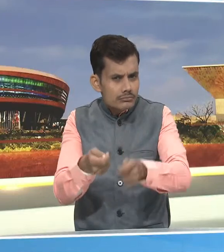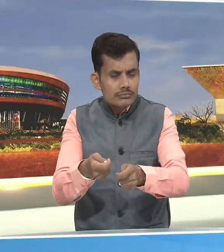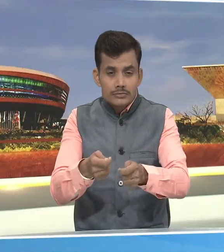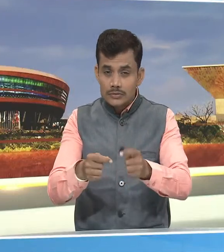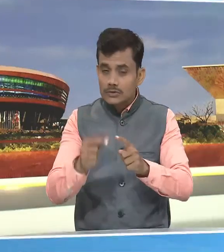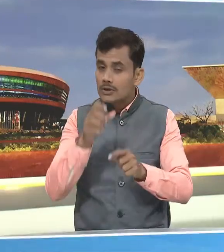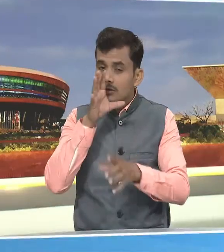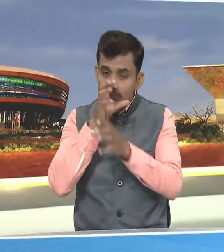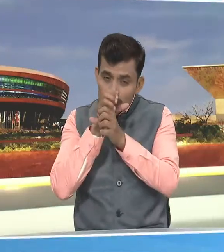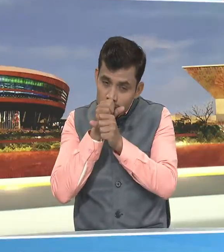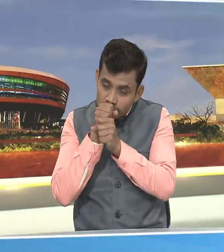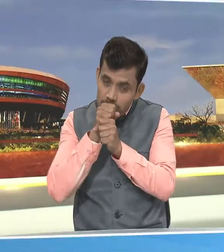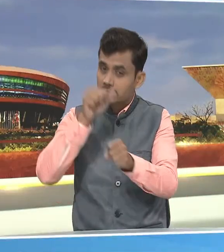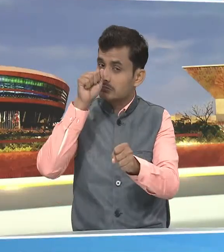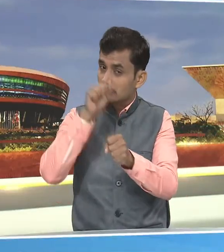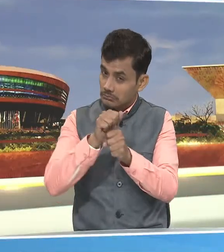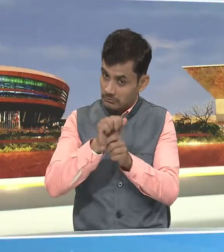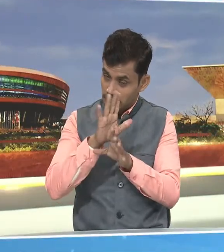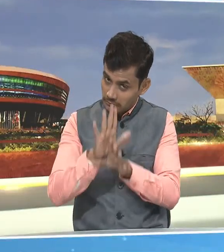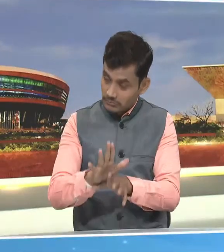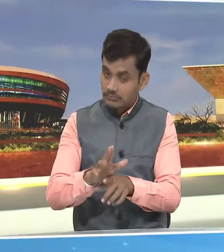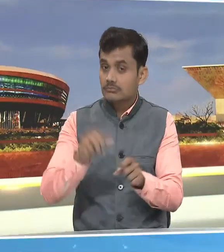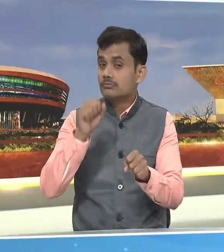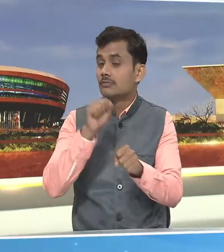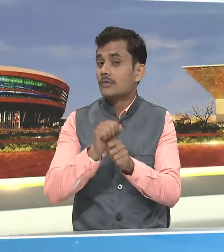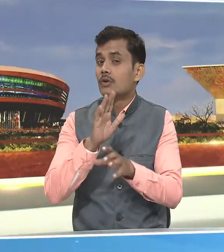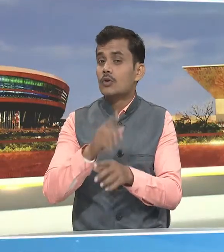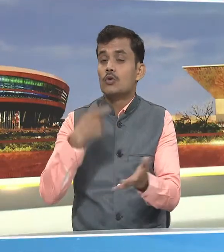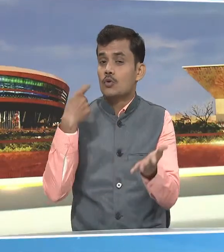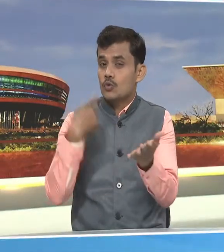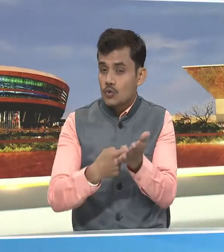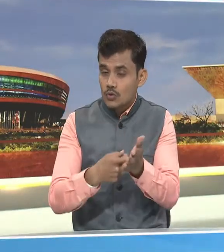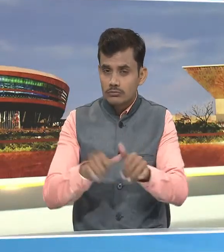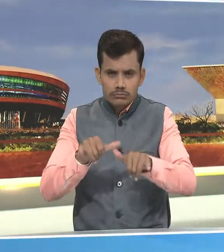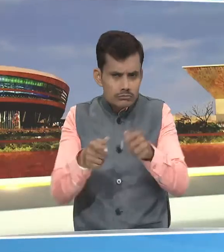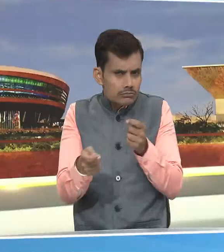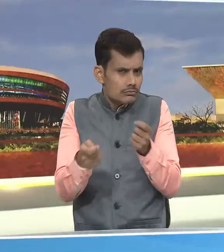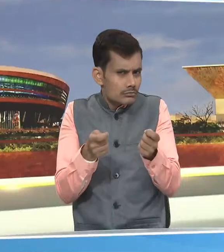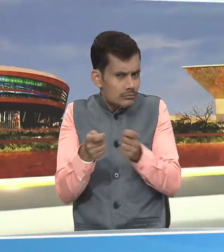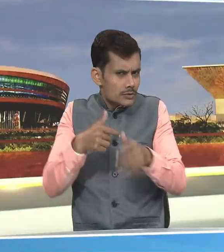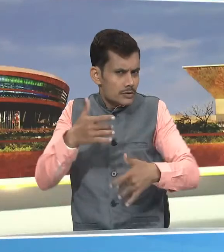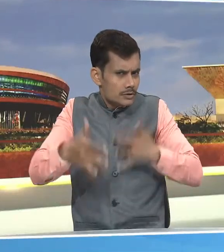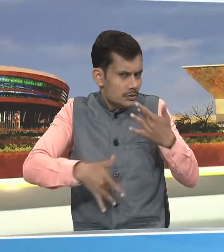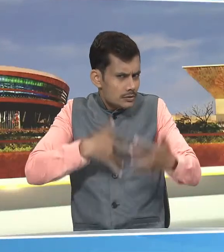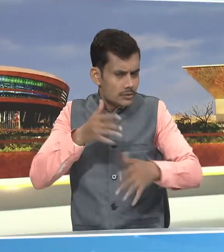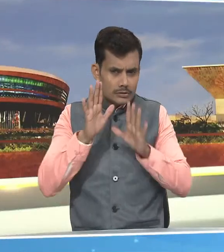बड़ी मैच्योरिटी के साथ जिसे हम कहते हैं बड़े संतुलित तरीके से